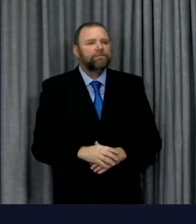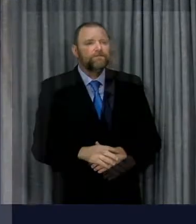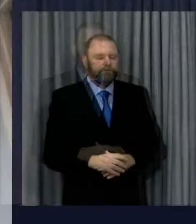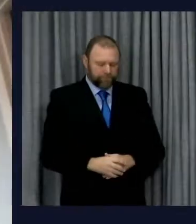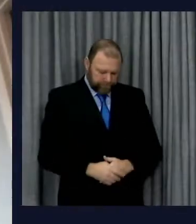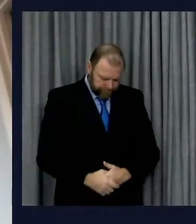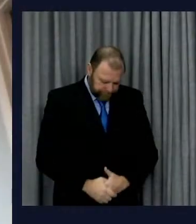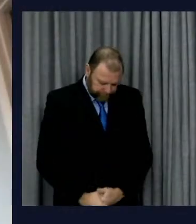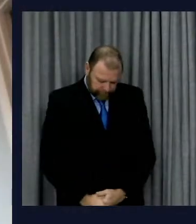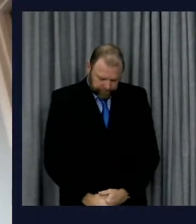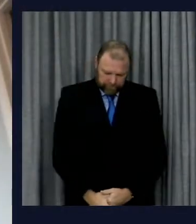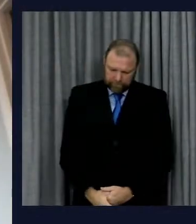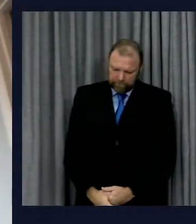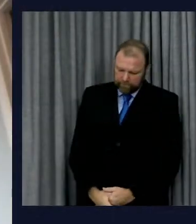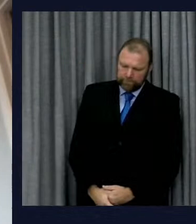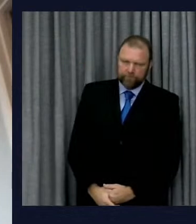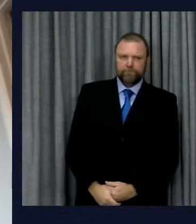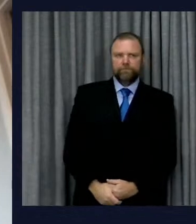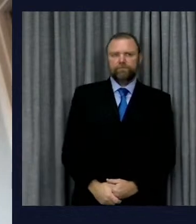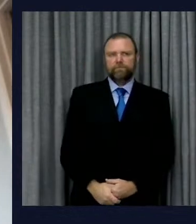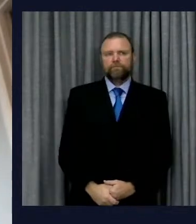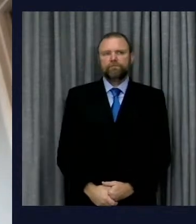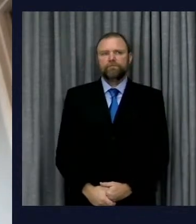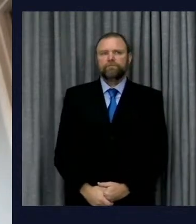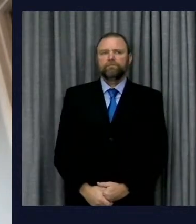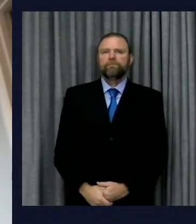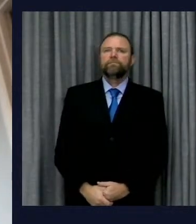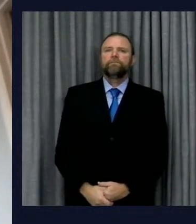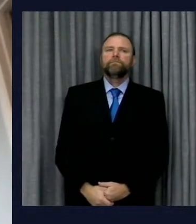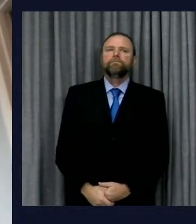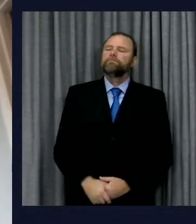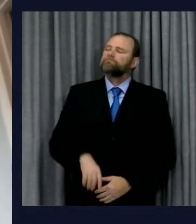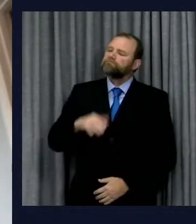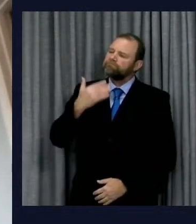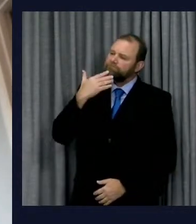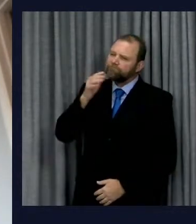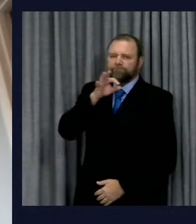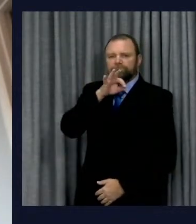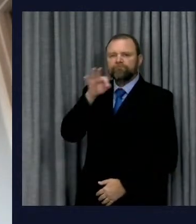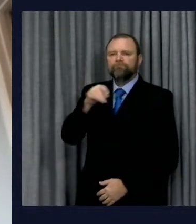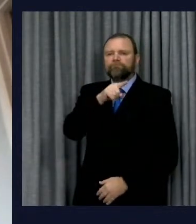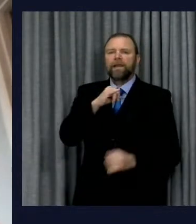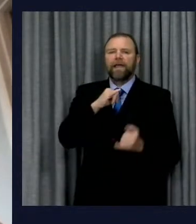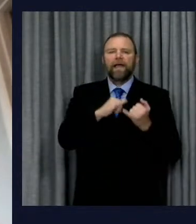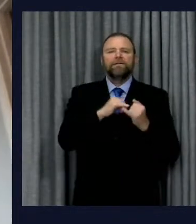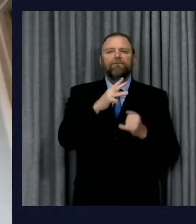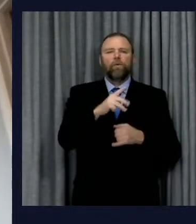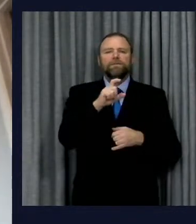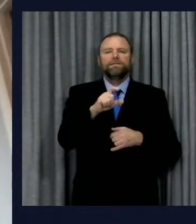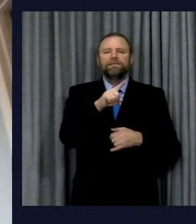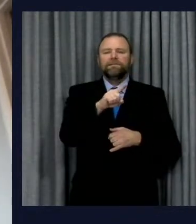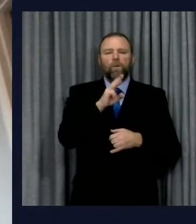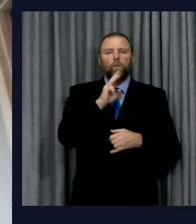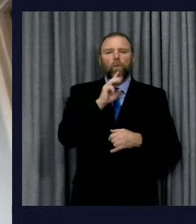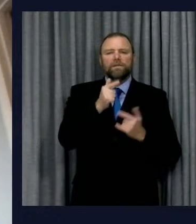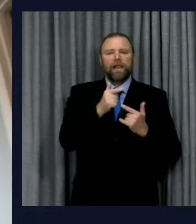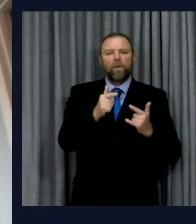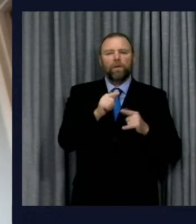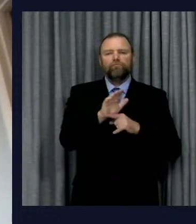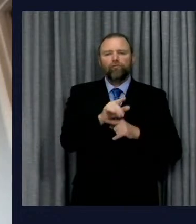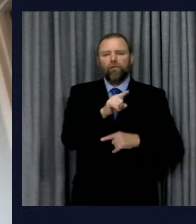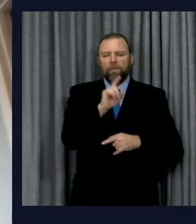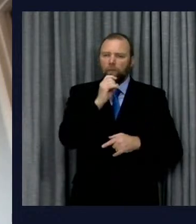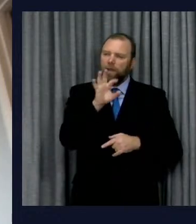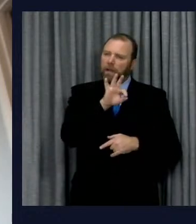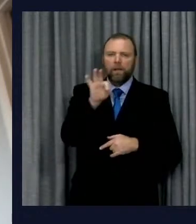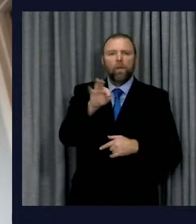Diolch a phanhawn da, Prif Weinidog. Wrth ystyried y ffordd mae'r pandemig wedi datblygu hyd yn hyn, ydych chi'n rhagweld